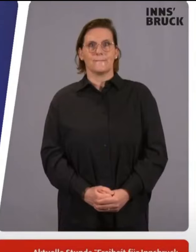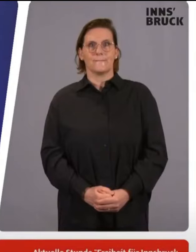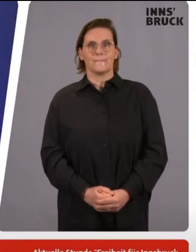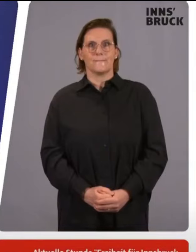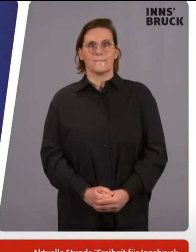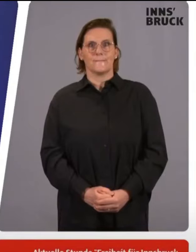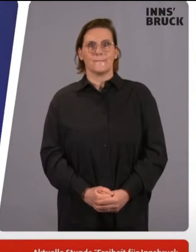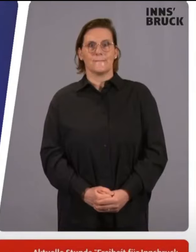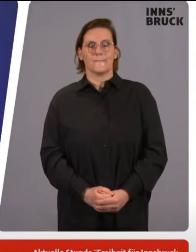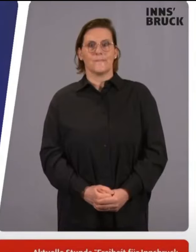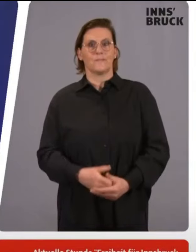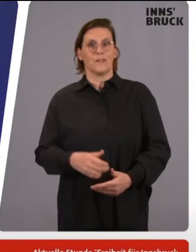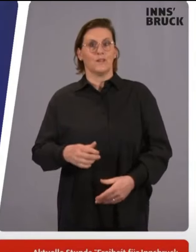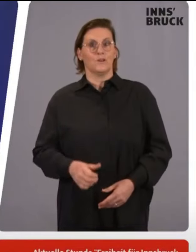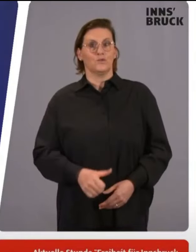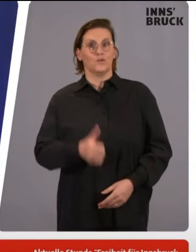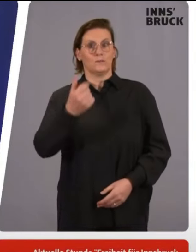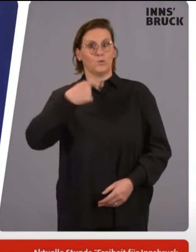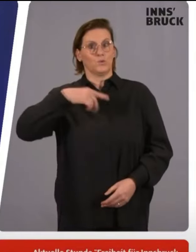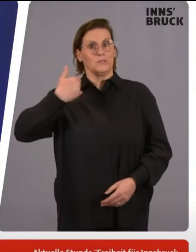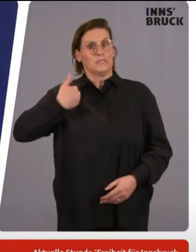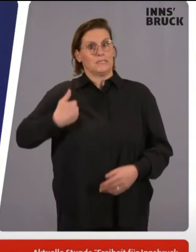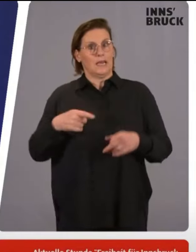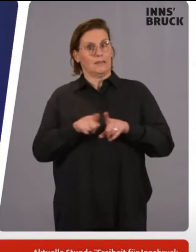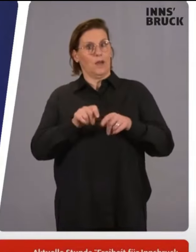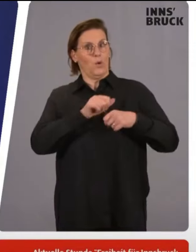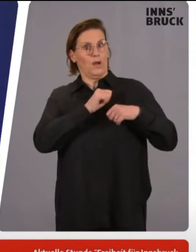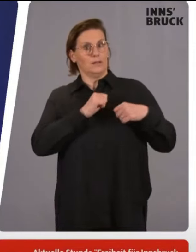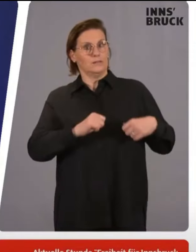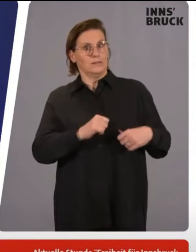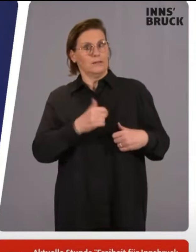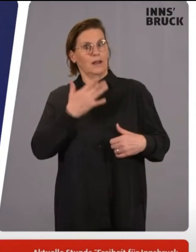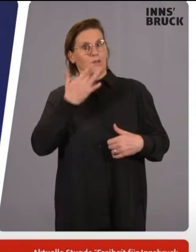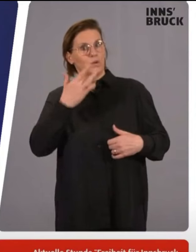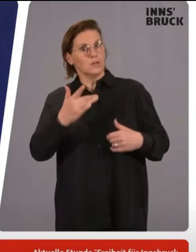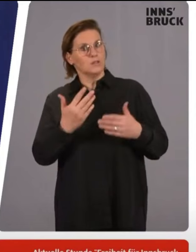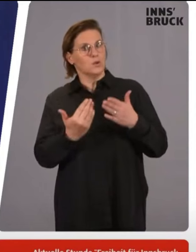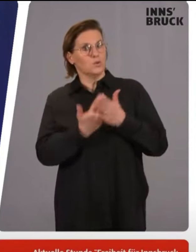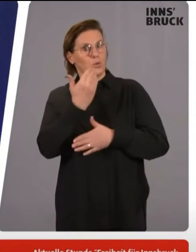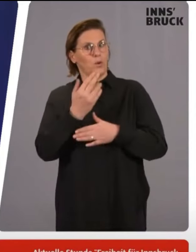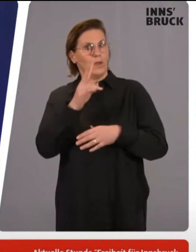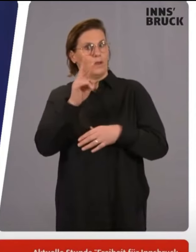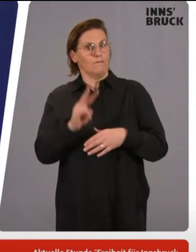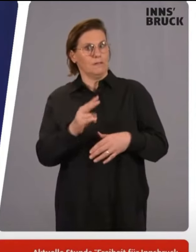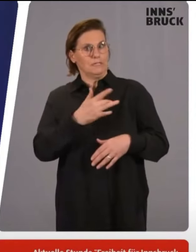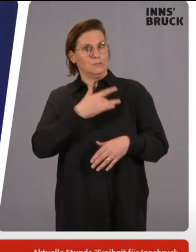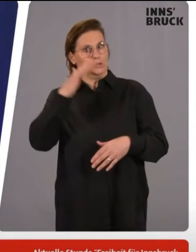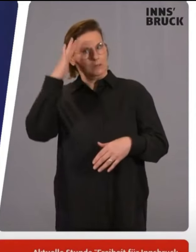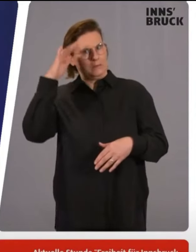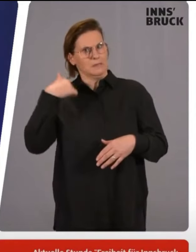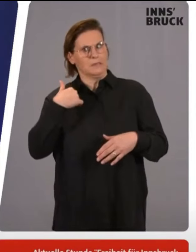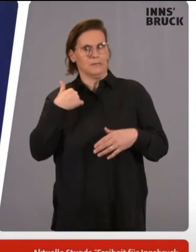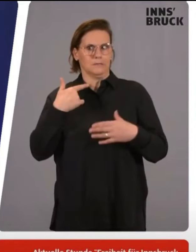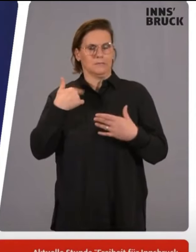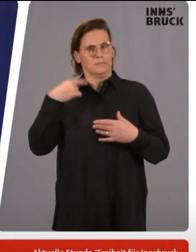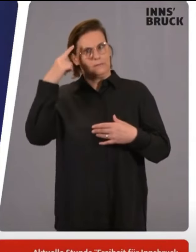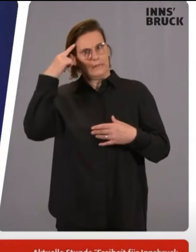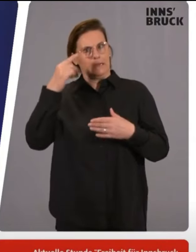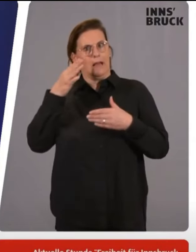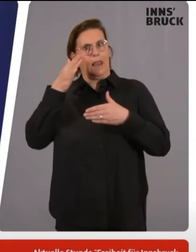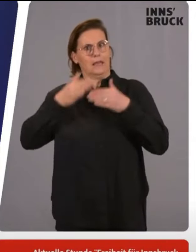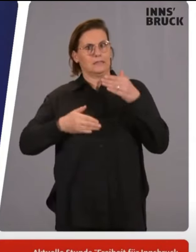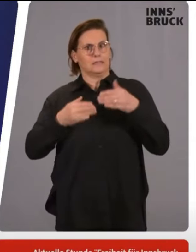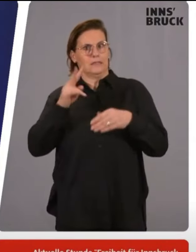erstmal von unserer Seite herzliche Gratulation dem neuen wizebürgermeister ich geh davon aus dass es der letzte wizebürgermeister sein